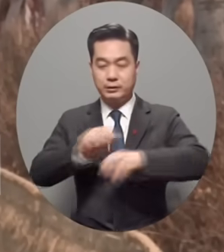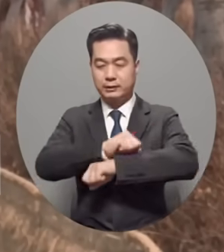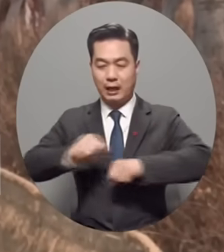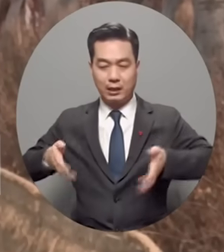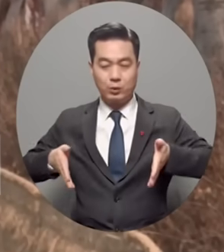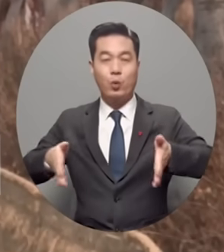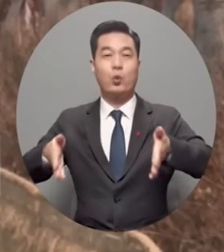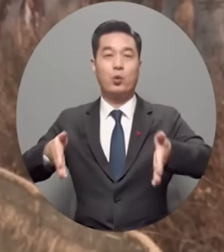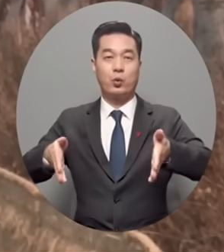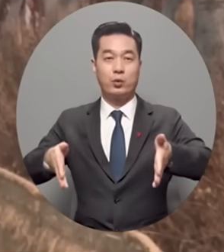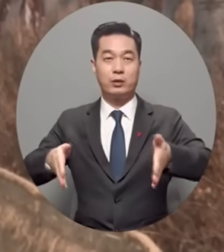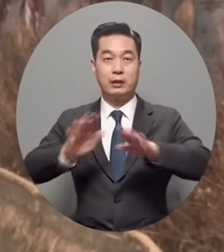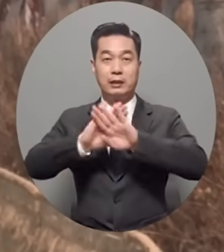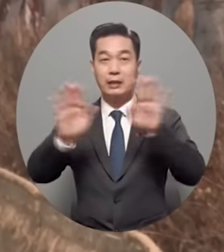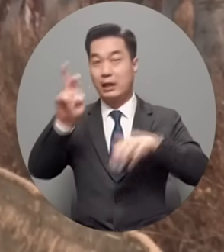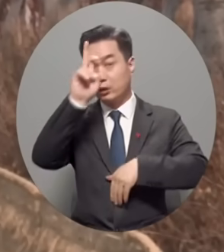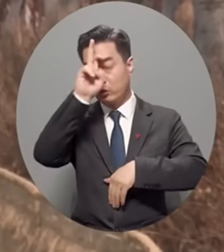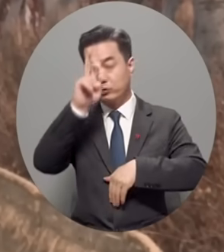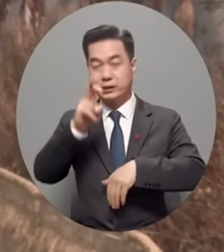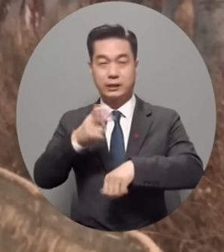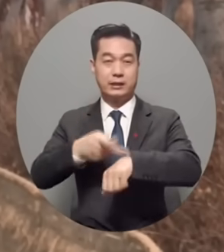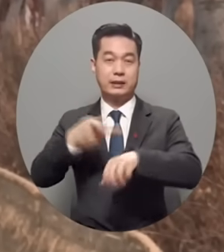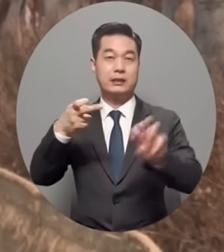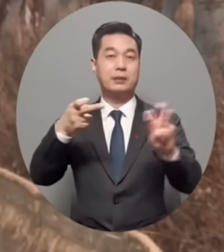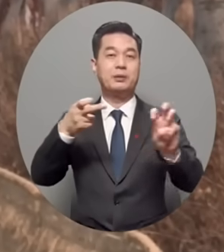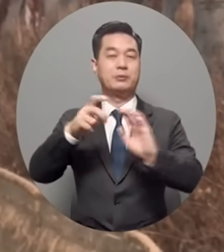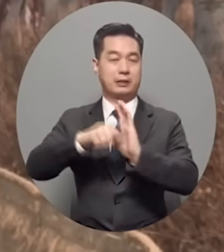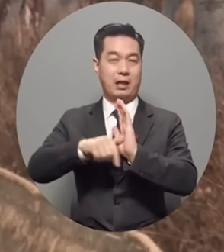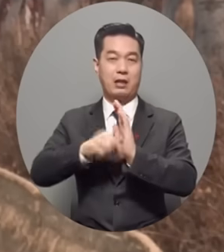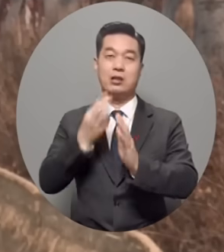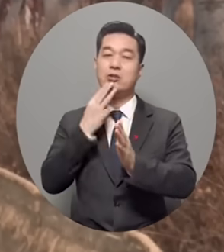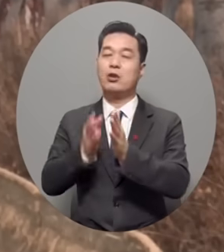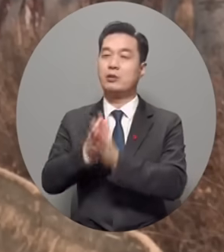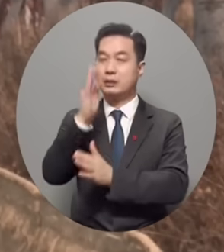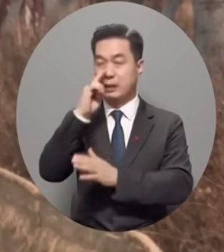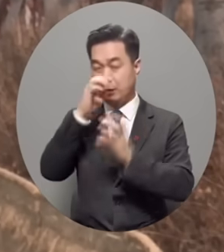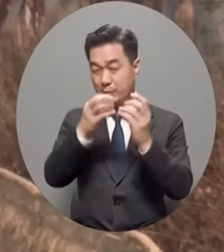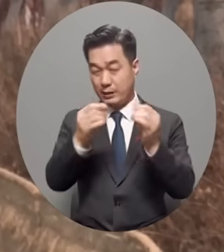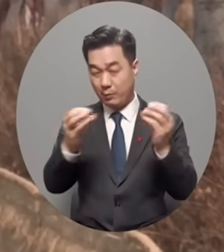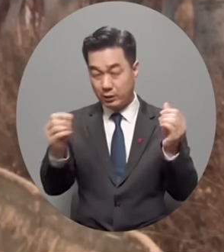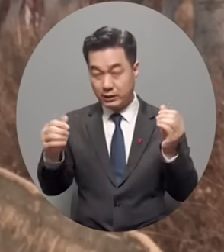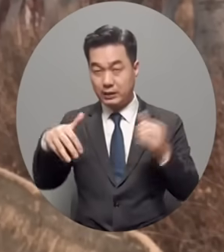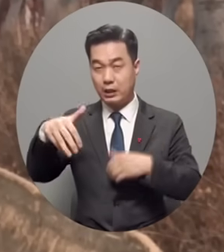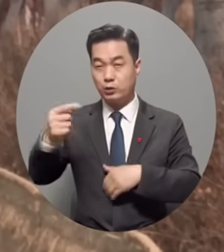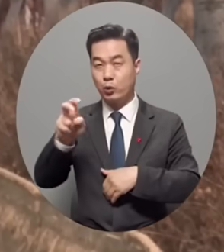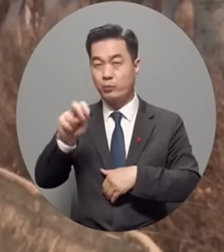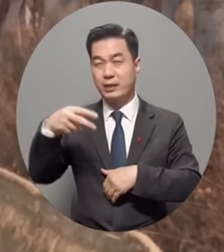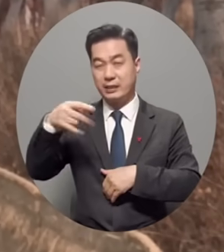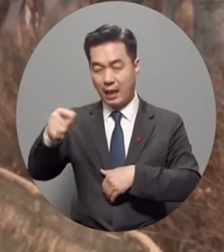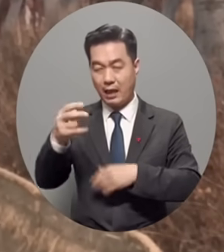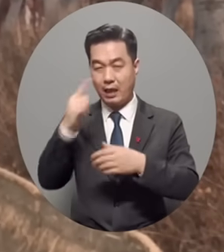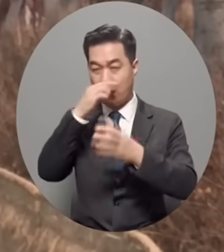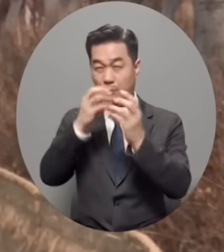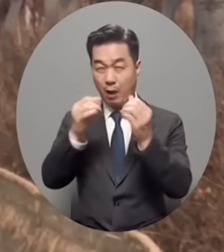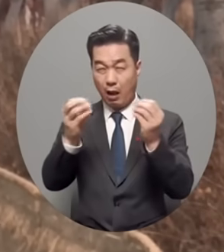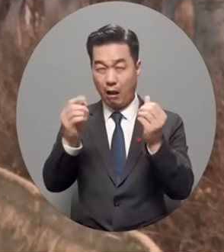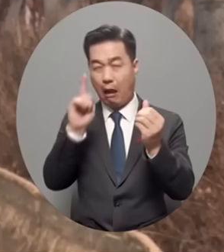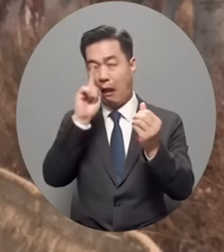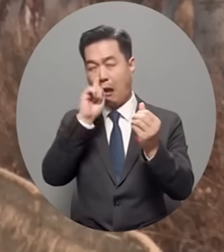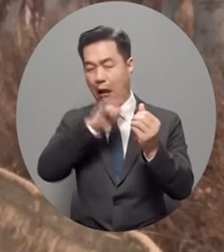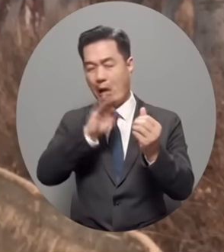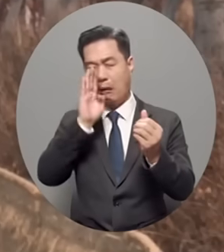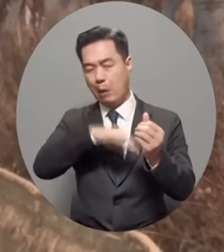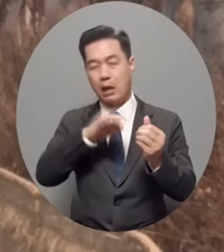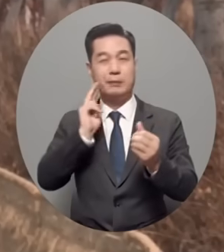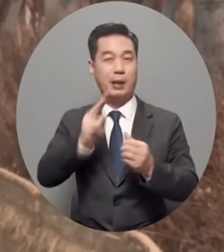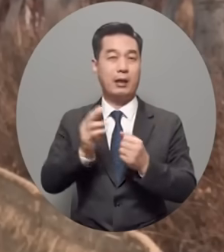지금 시간이 낮 12시 반인데요. 서울시의 미세먼지와 초미세먼지 농도는 모두 나쁨 수준을 보이고 있습니다. 지금 제